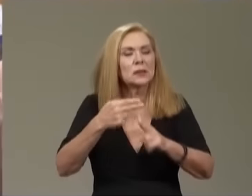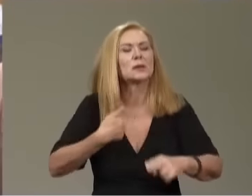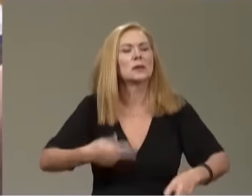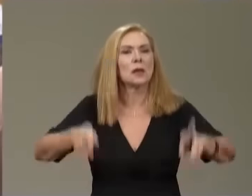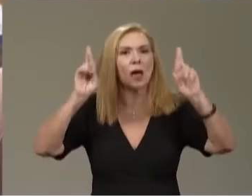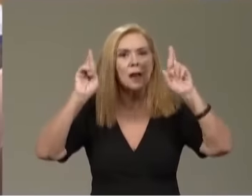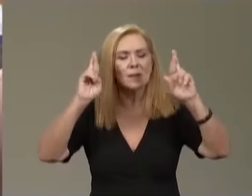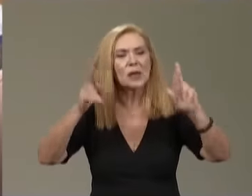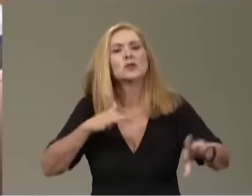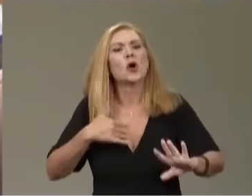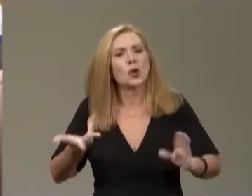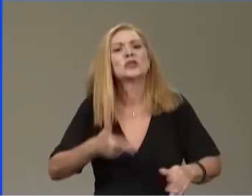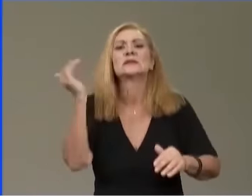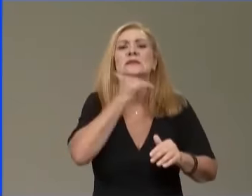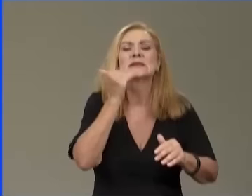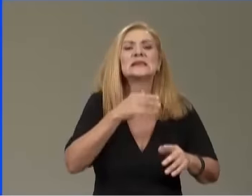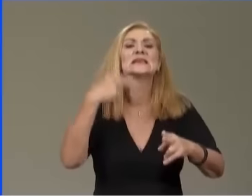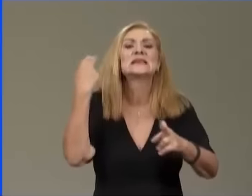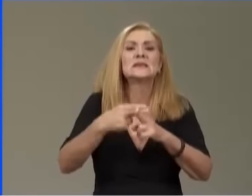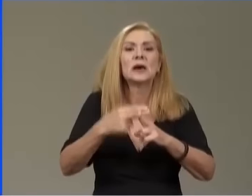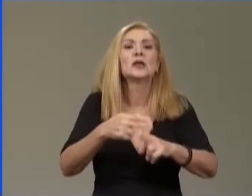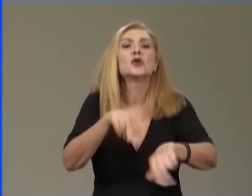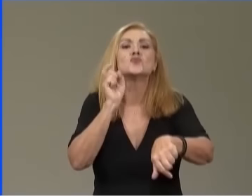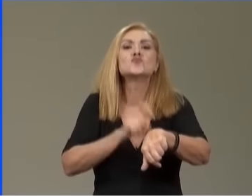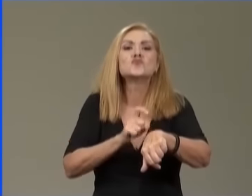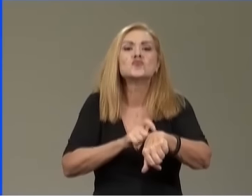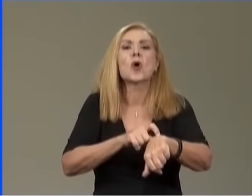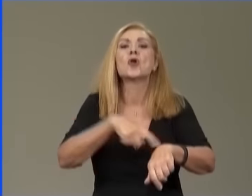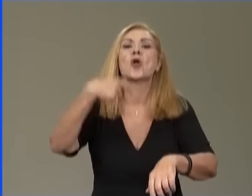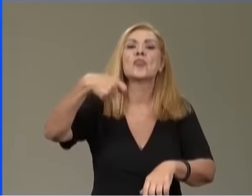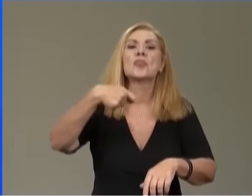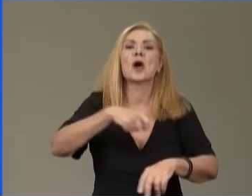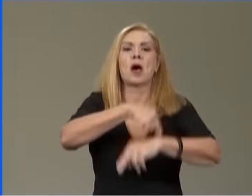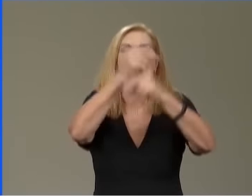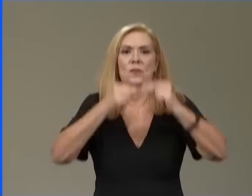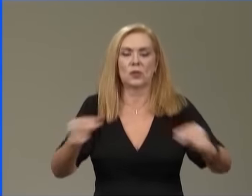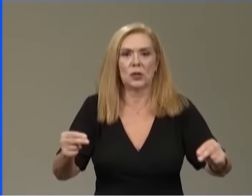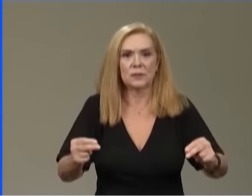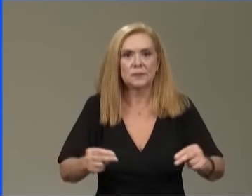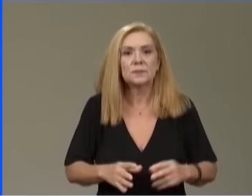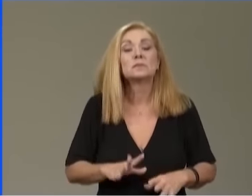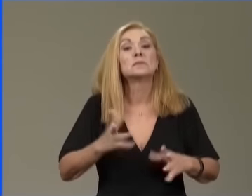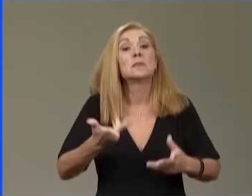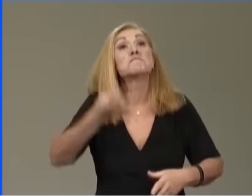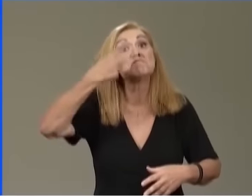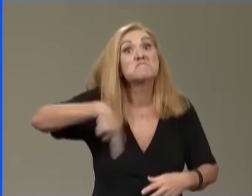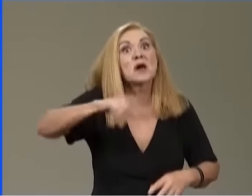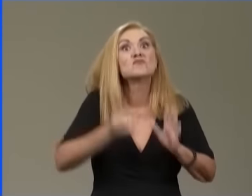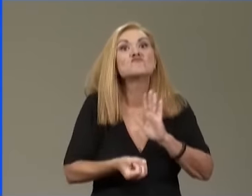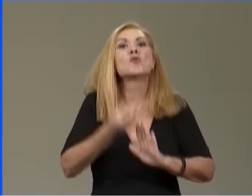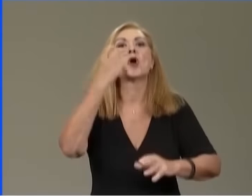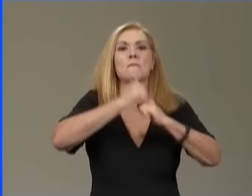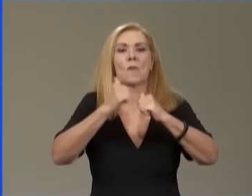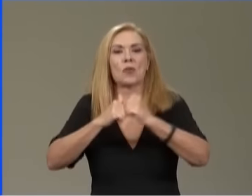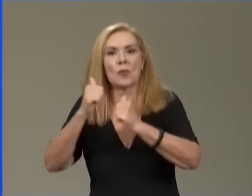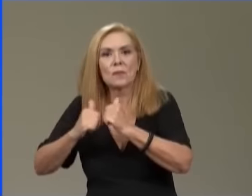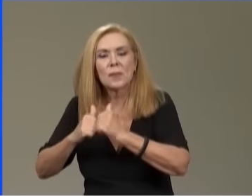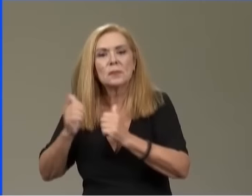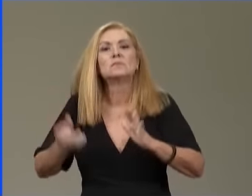θα επιταχύνουμε σημαντικά το χρόνο απονομής της δικαιοσύνης. Με περισσότερες νέες υποδομές,